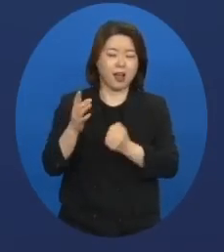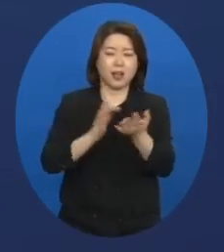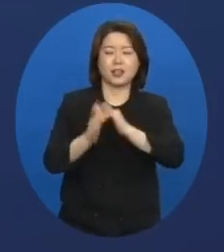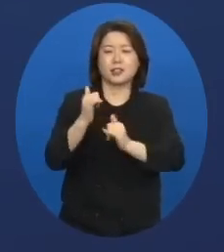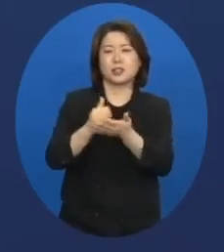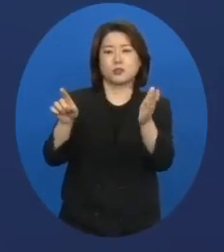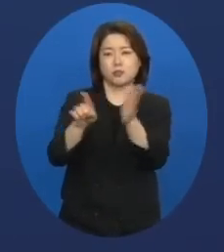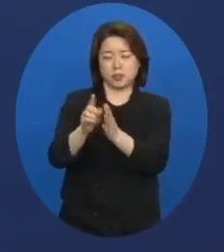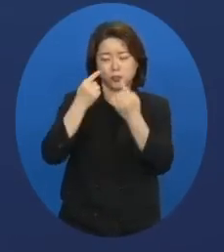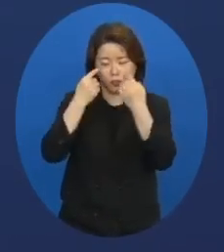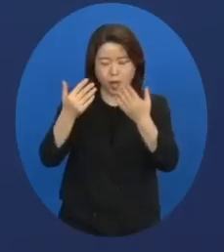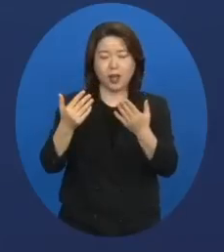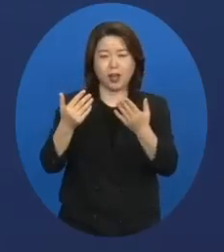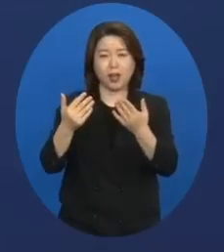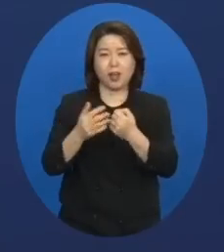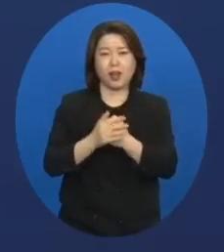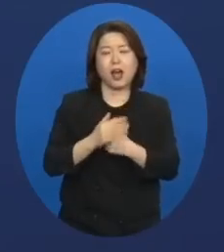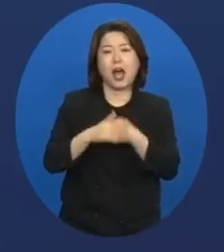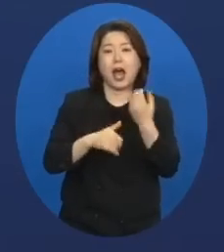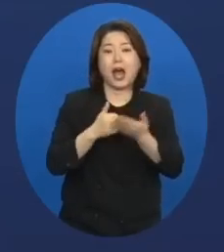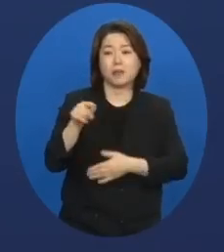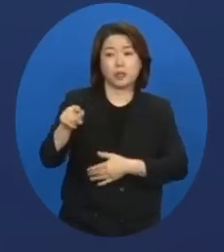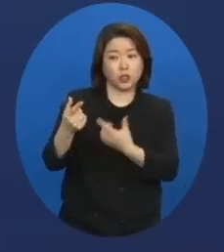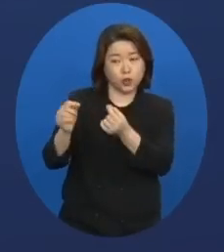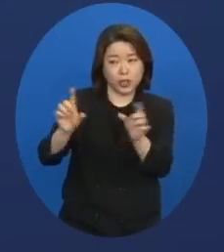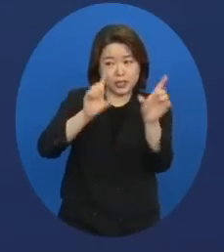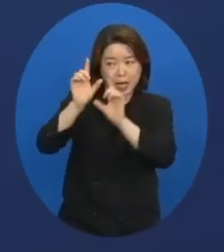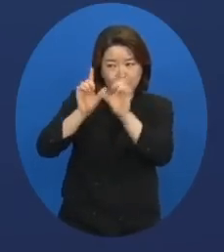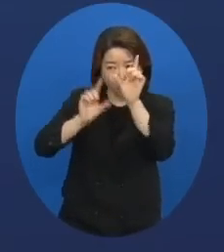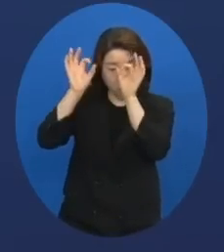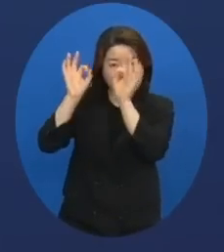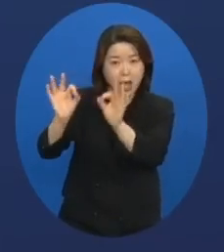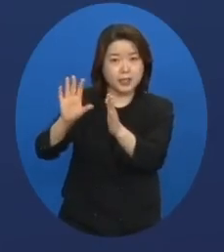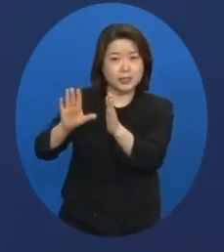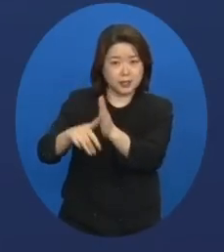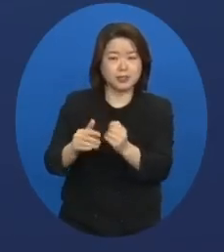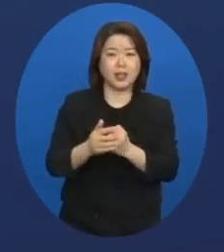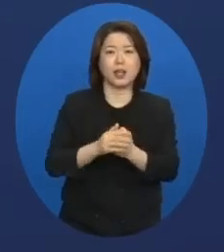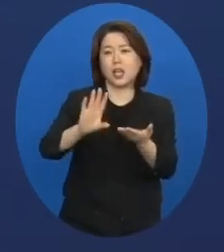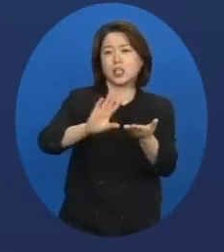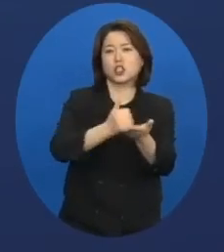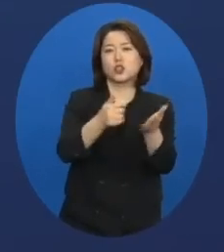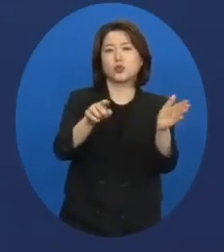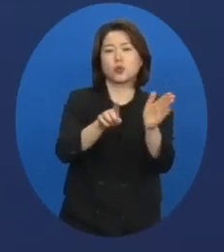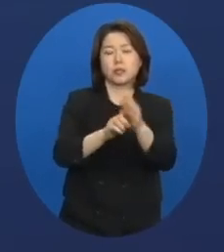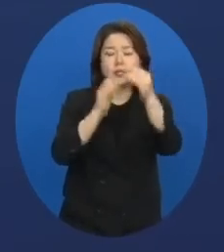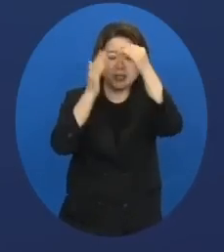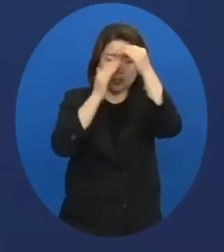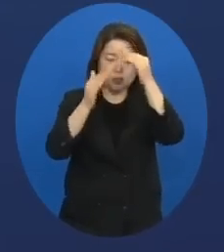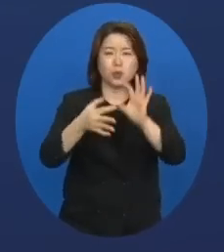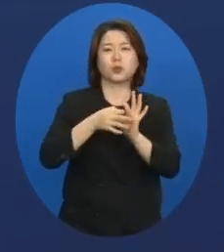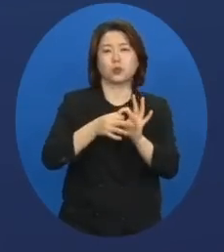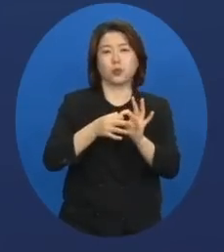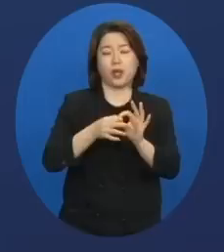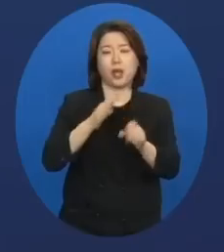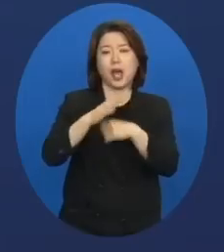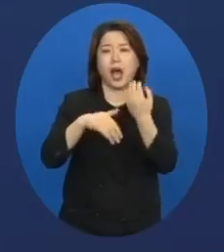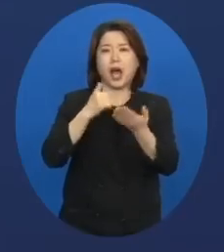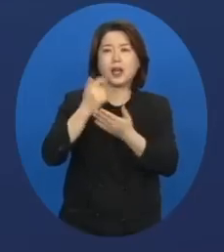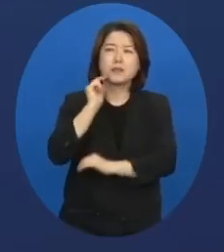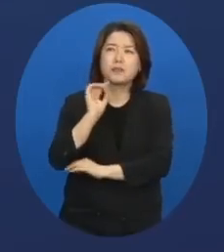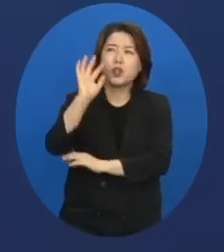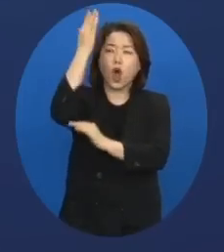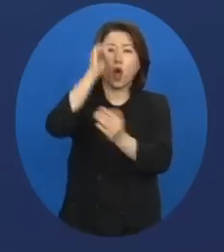사람이고 하나님이 그렇게 살 때 그리스도를 믿는 성도들을 통하여 하나님의